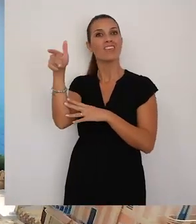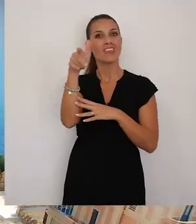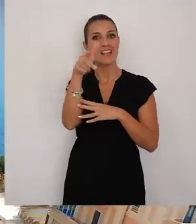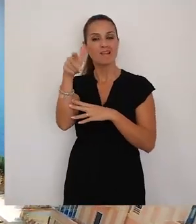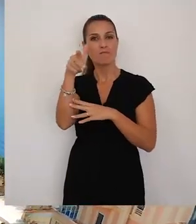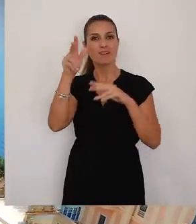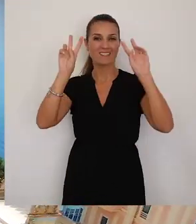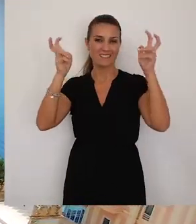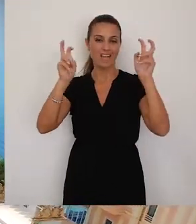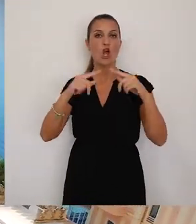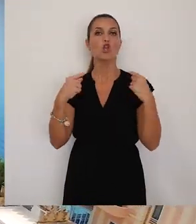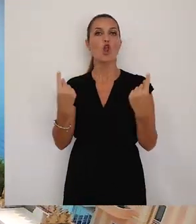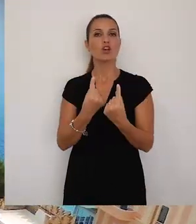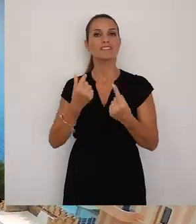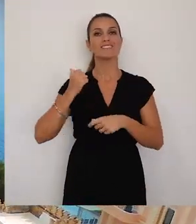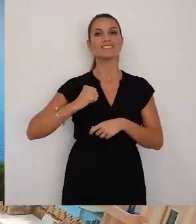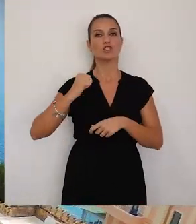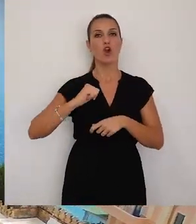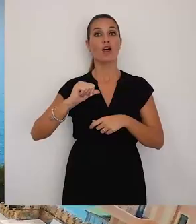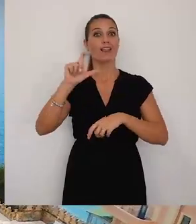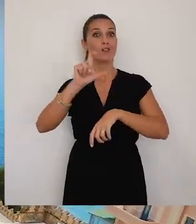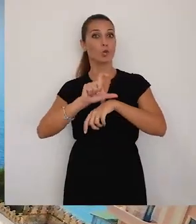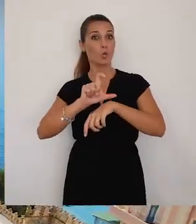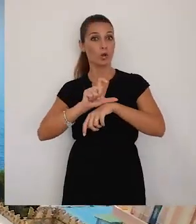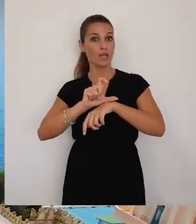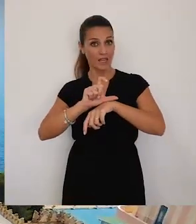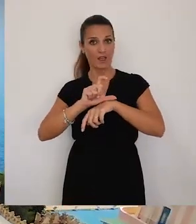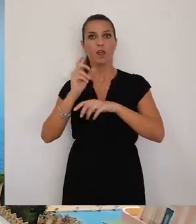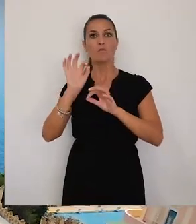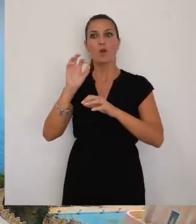l'edificio nell'ouverture del suo film Nostra Signora dei Turchi.